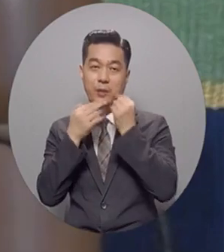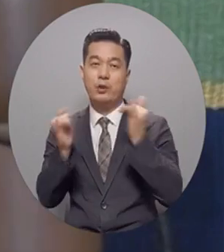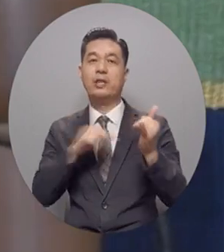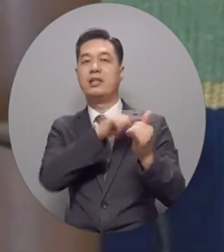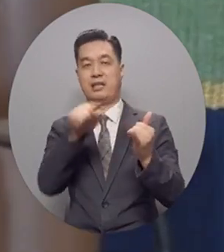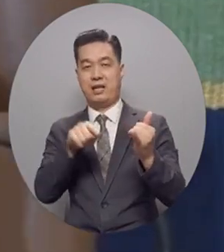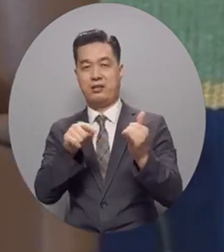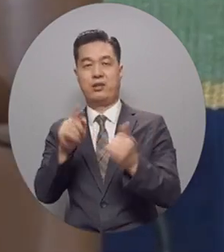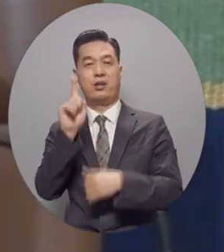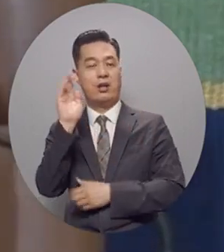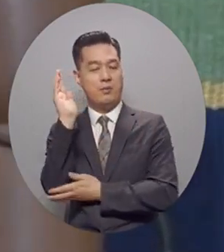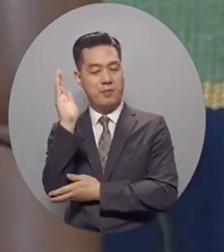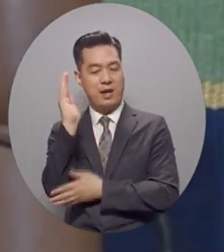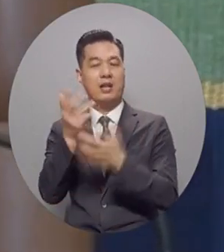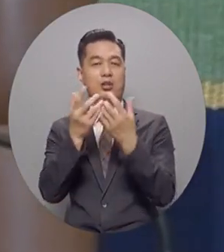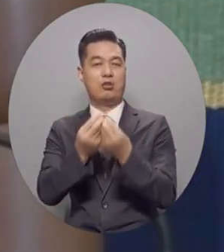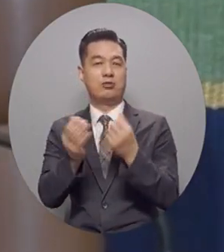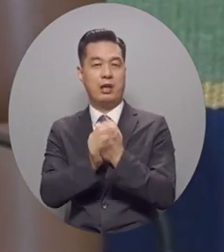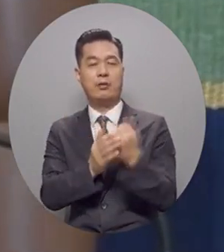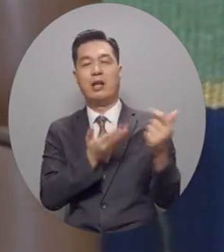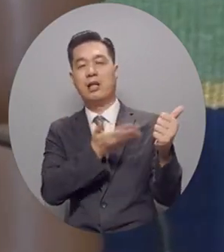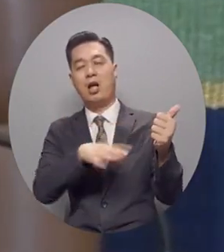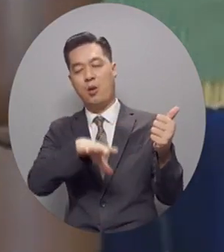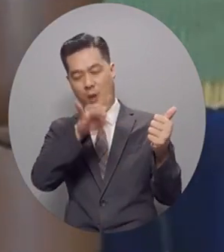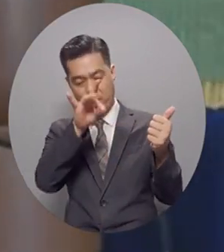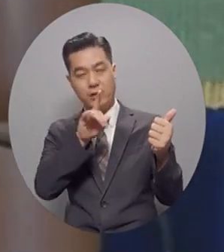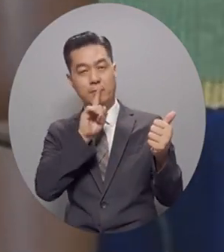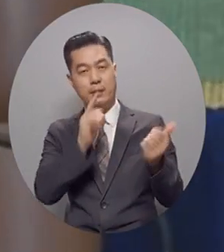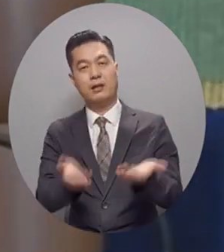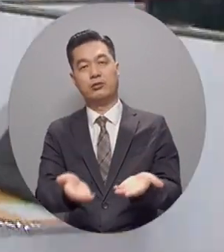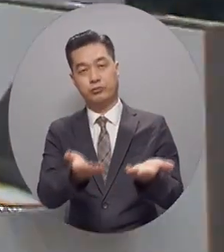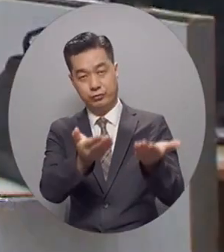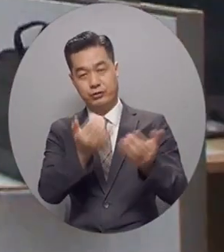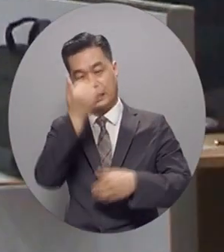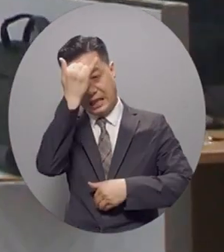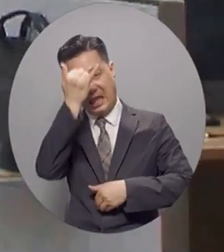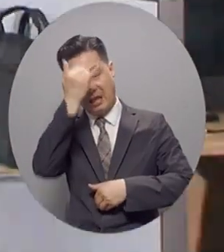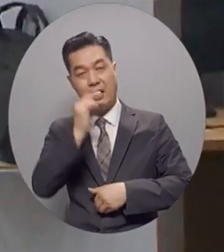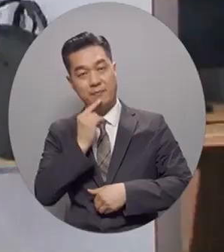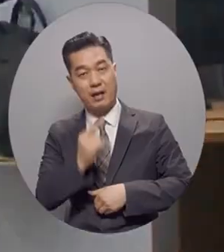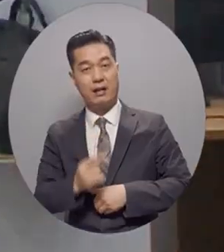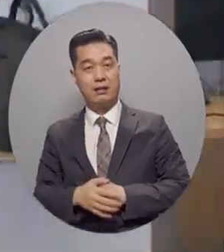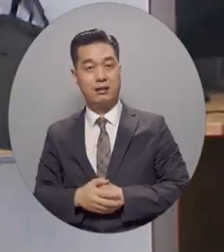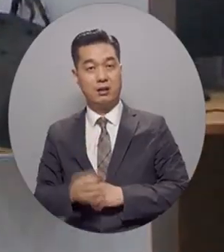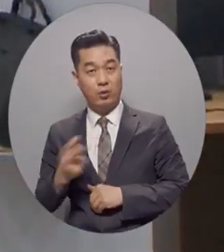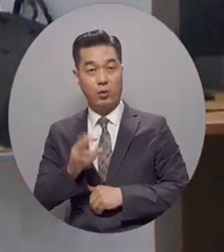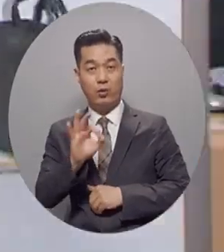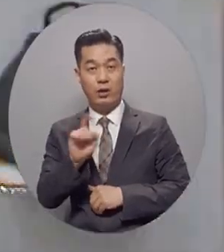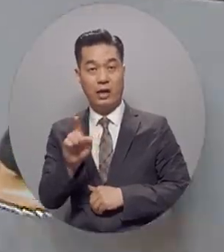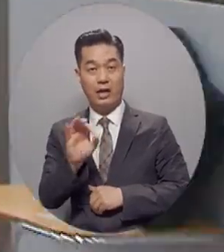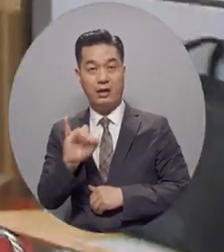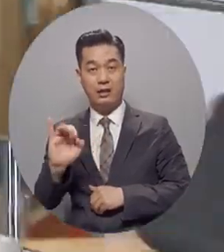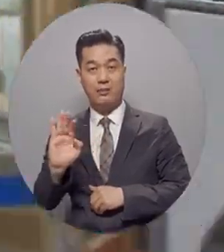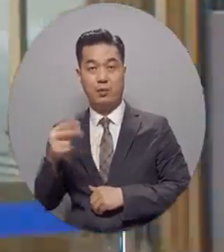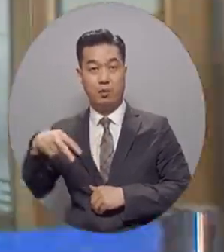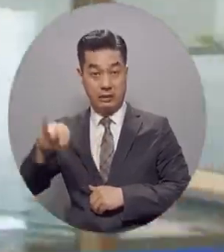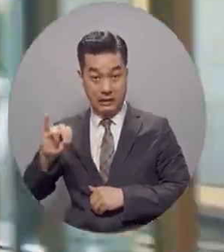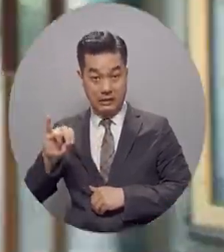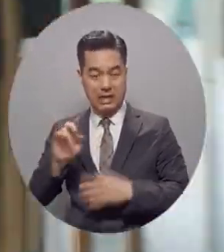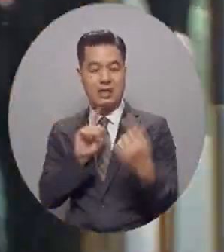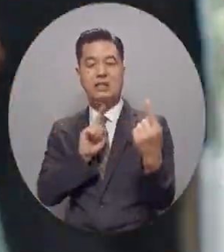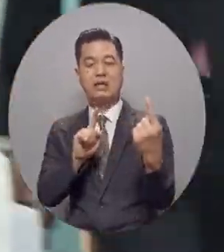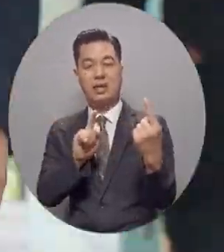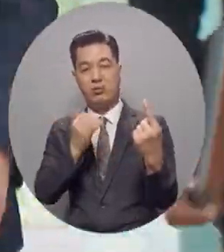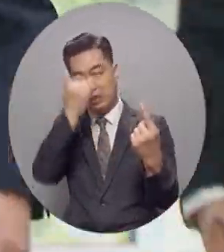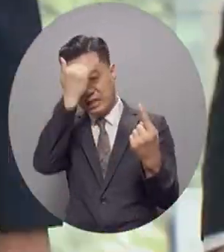말한 경우라 상대방을 먼저 호칭했다고 밝혔습니다. 또 아이보시 전 주한 일본 대사도 상대국 예우